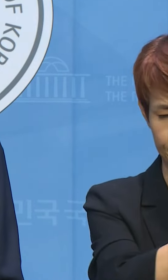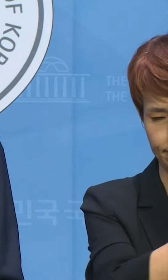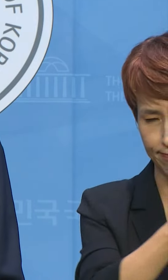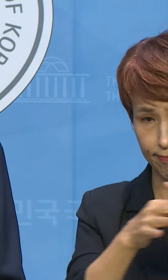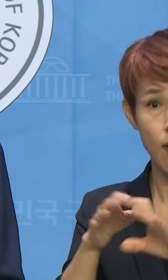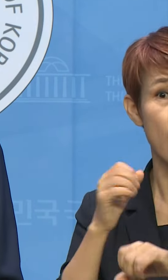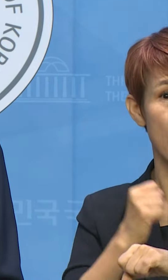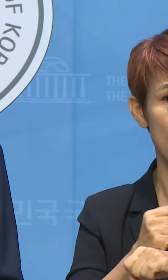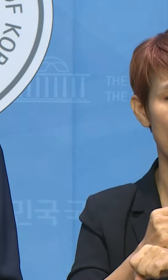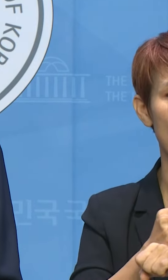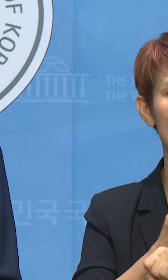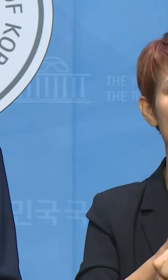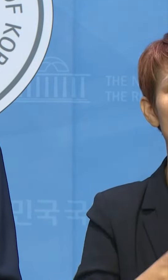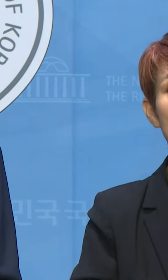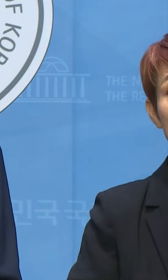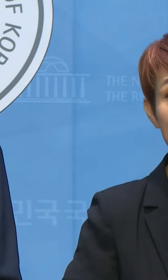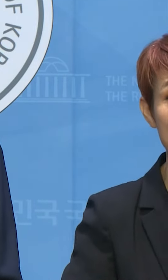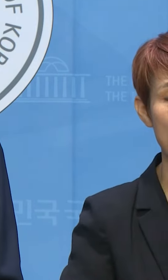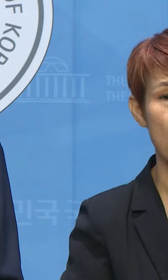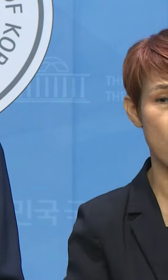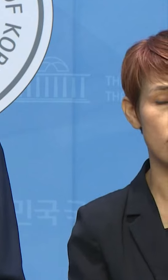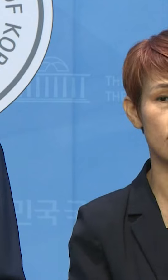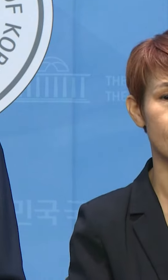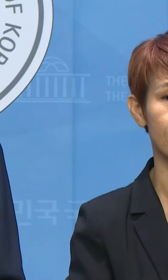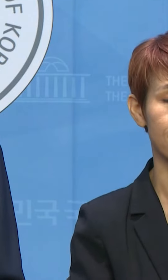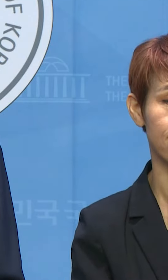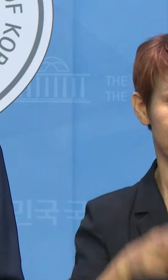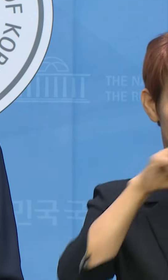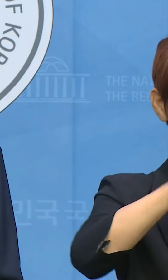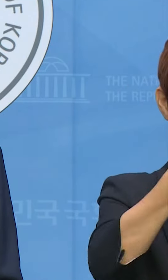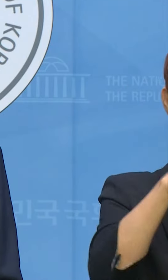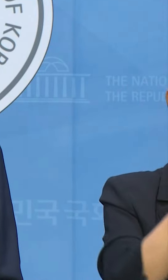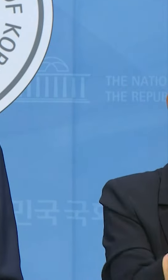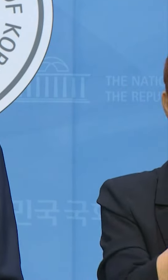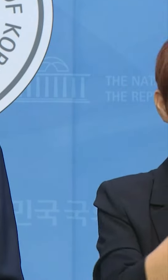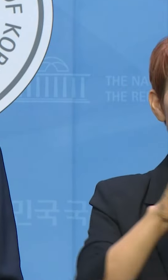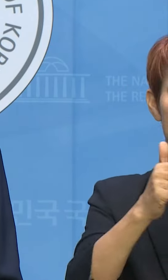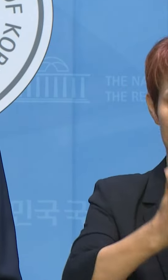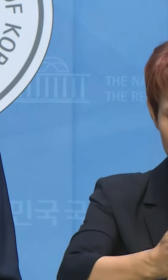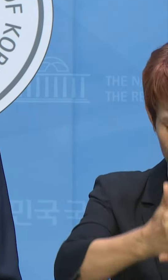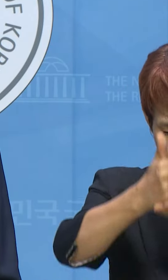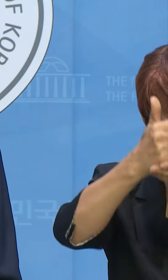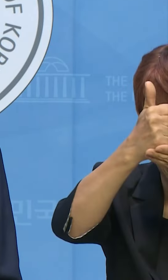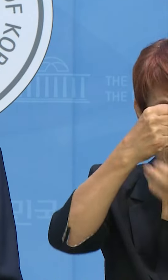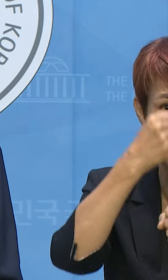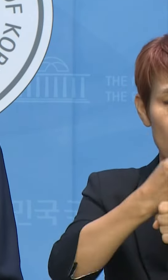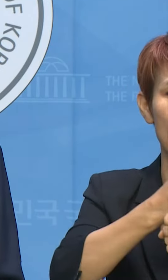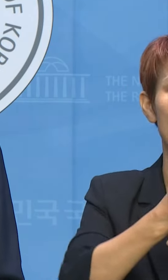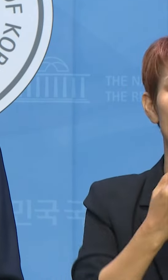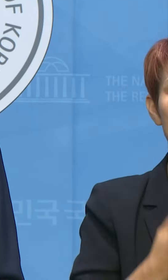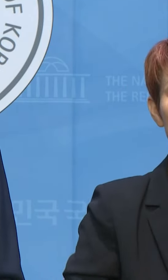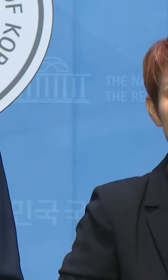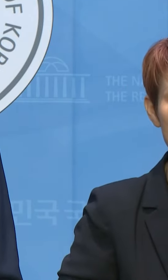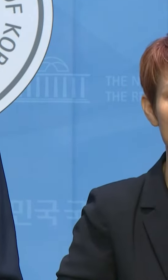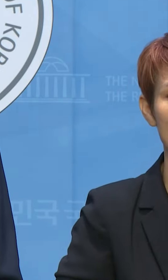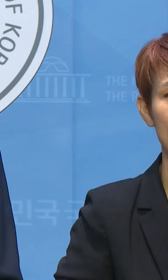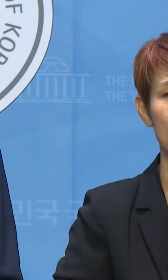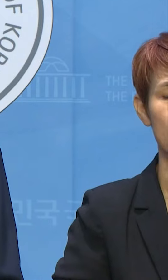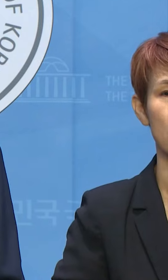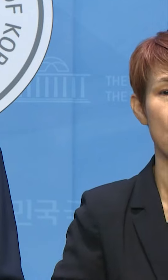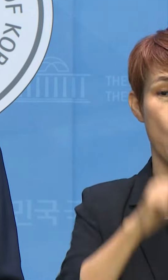강화하고 대통령이 재임하게 위해서라도 국민을 더 받들도록 대통령 5년 단임제를 4년